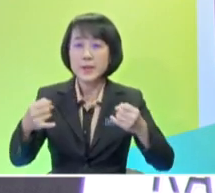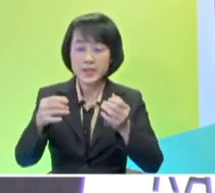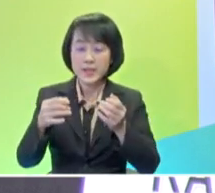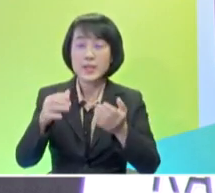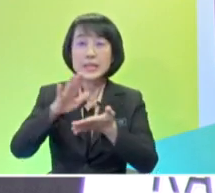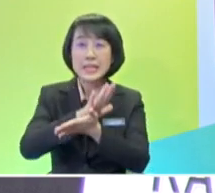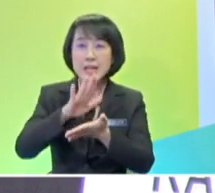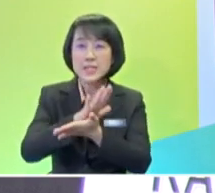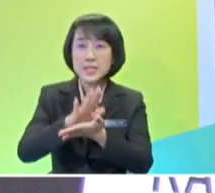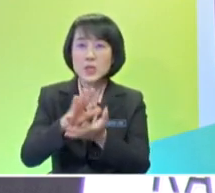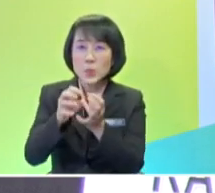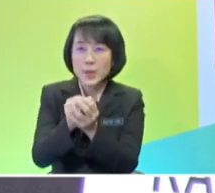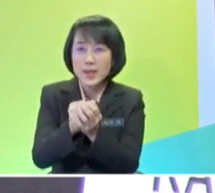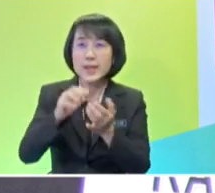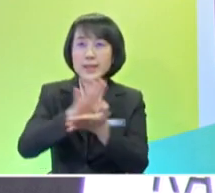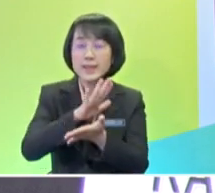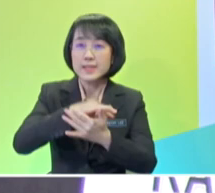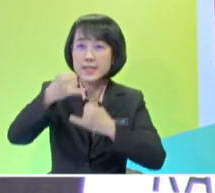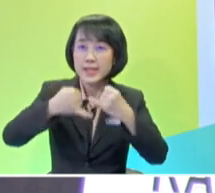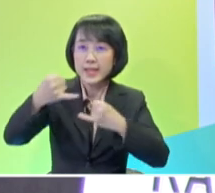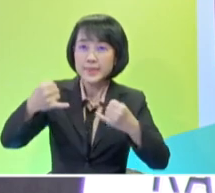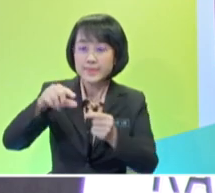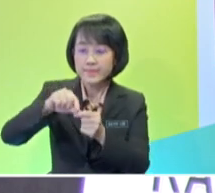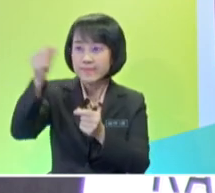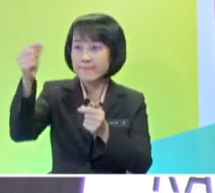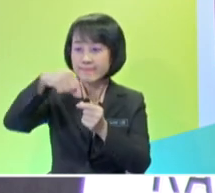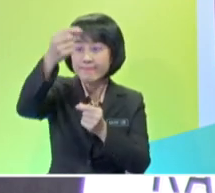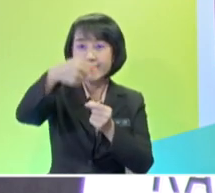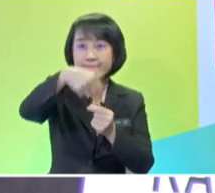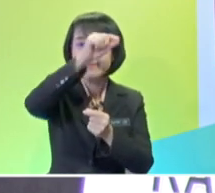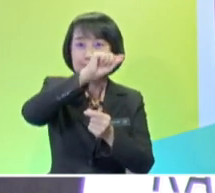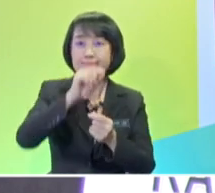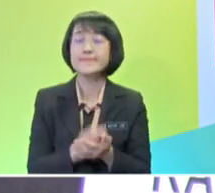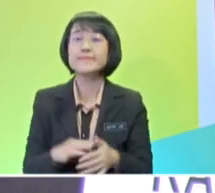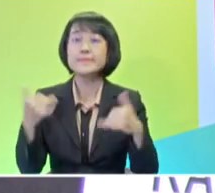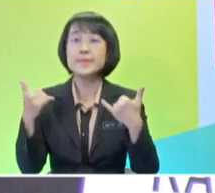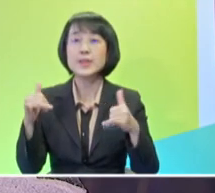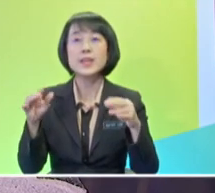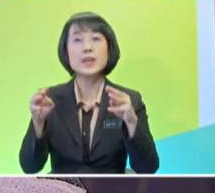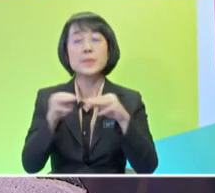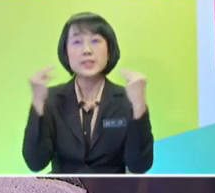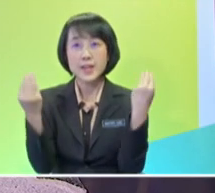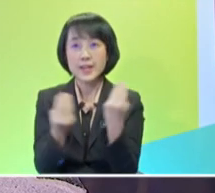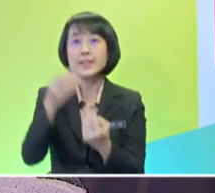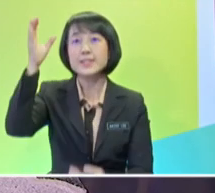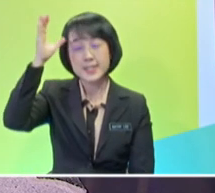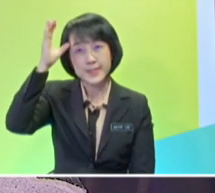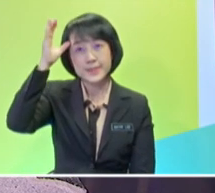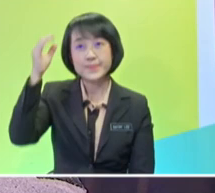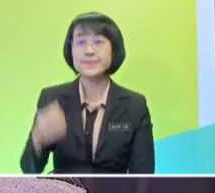capti ini kebiasaannya merupakan permainan tradisional masyarakat Cina dan inilah